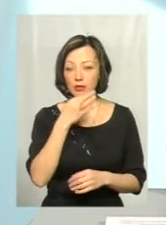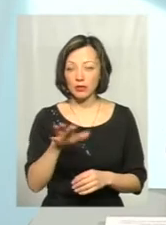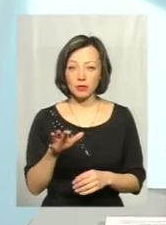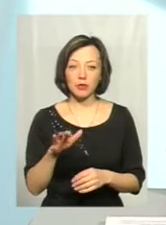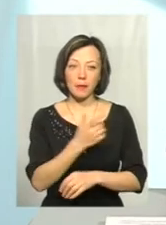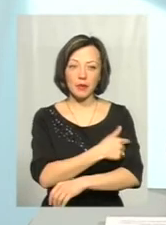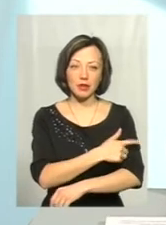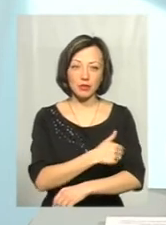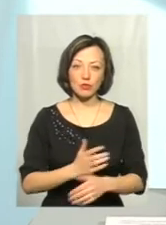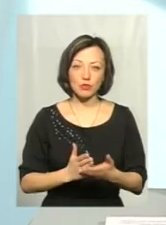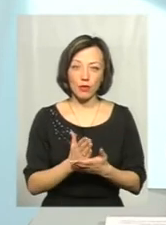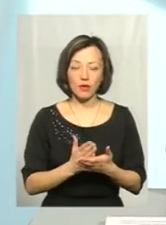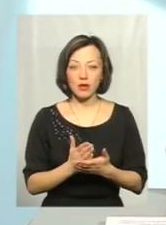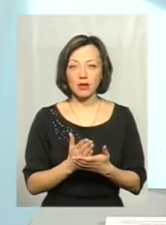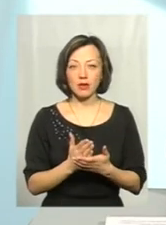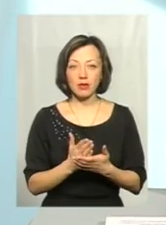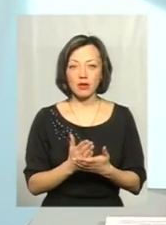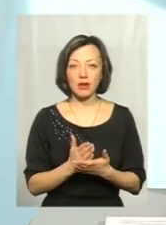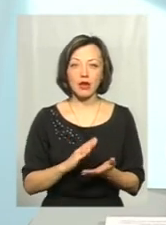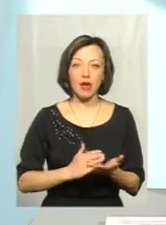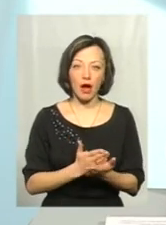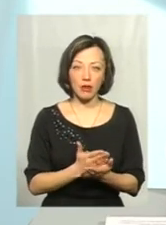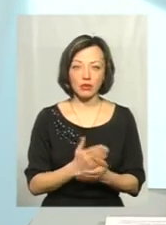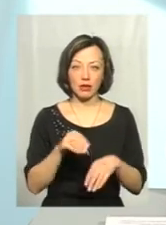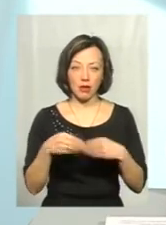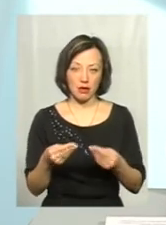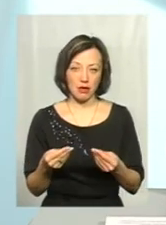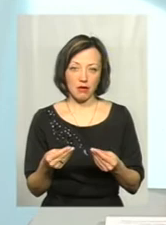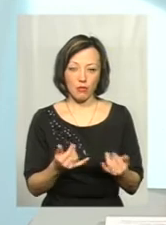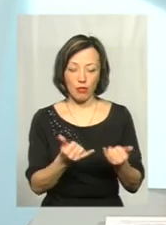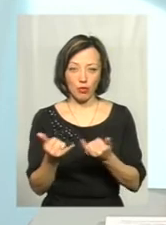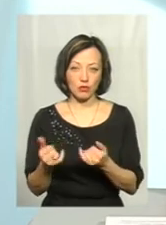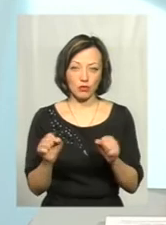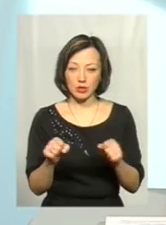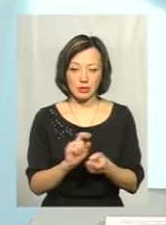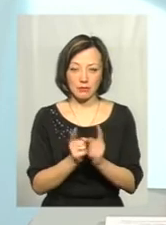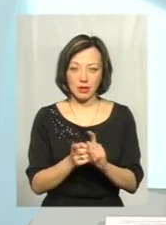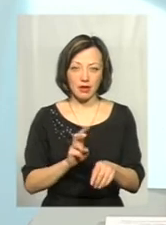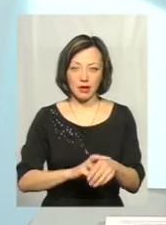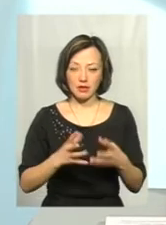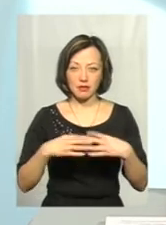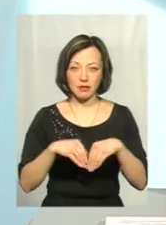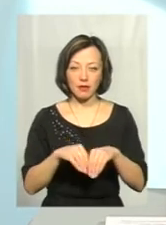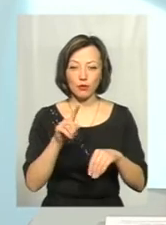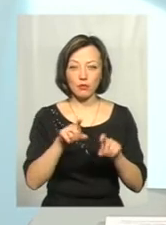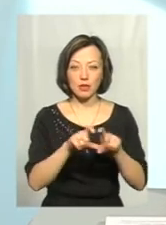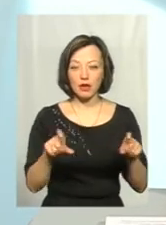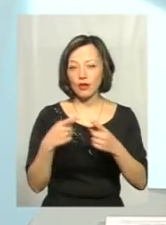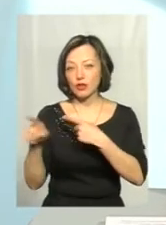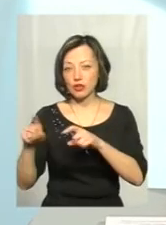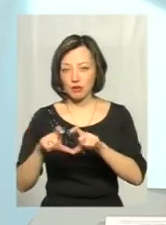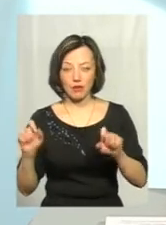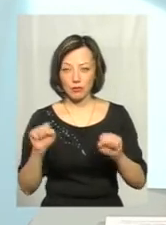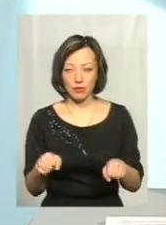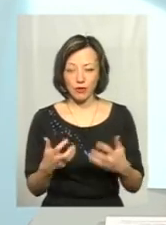в медичному обслуговуванні, в якості надання медичних послуг, та він змінює сімейного лікаря в тому закладі, може змінити в іншому